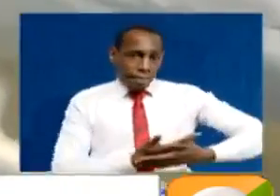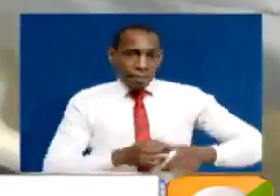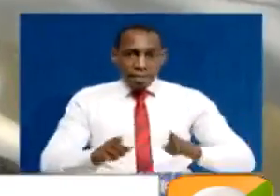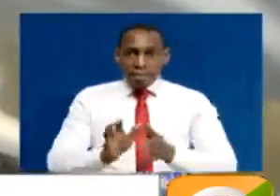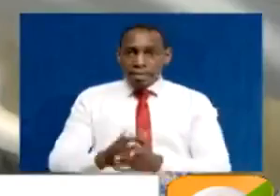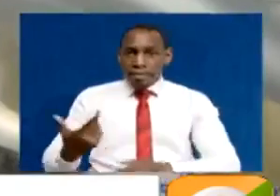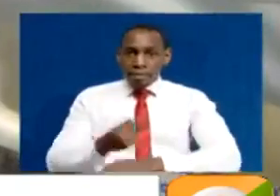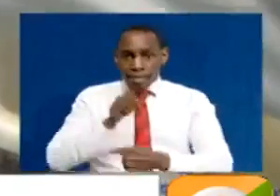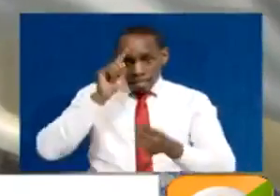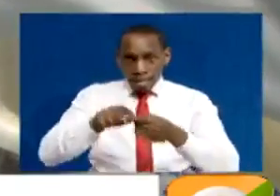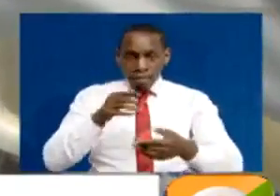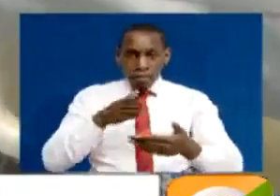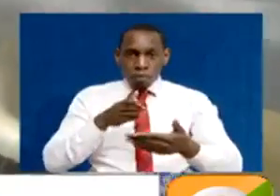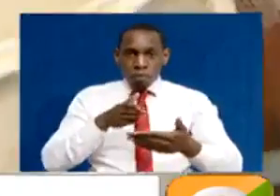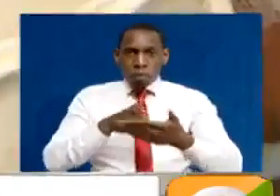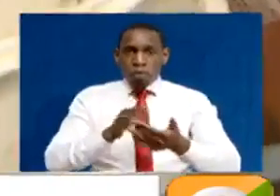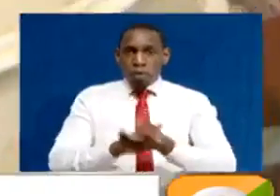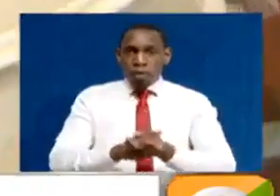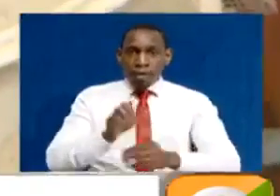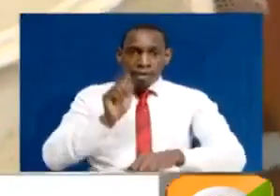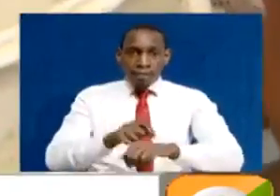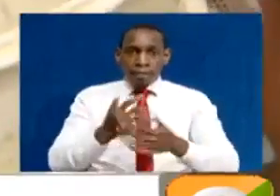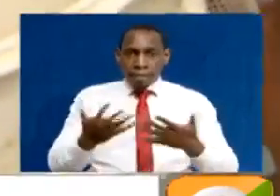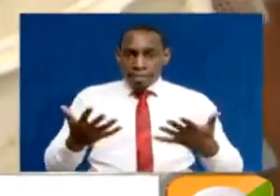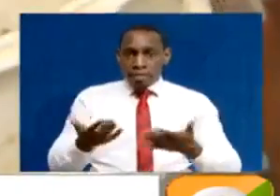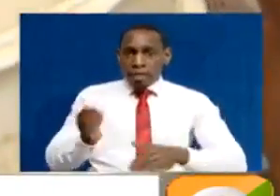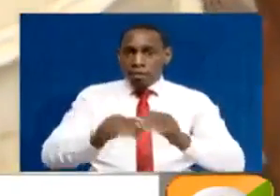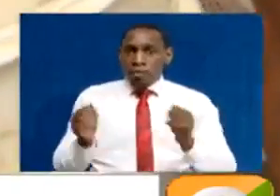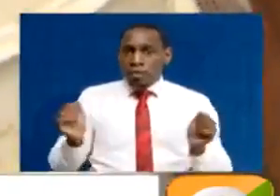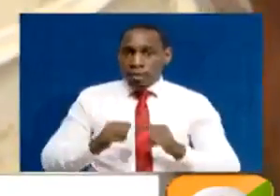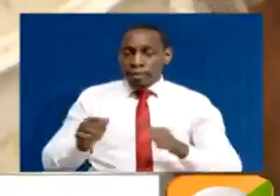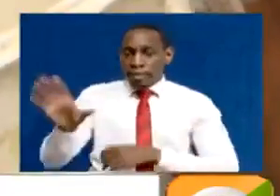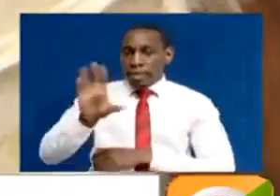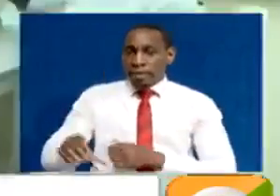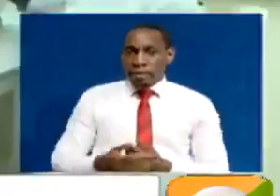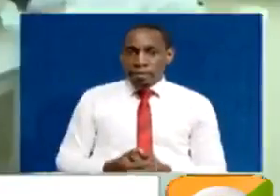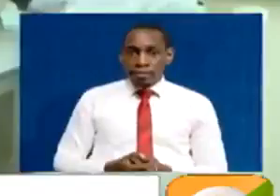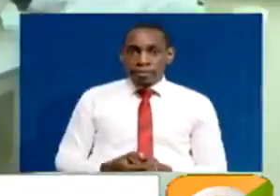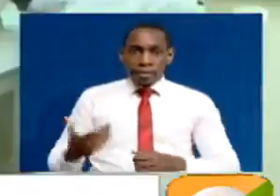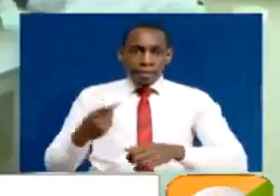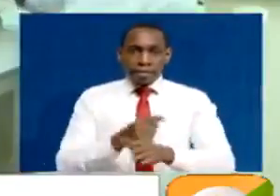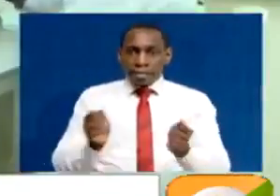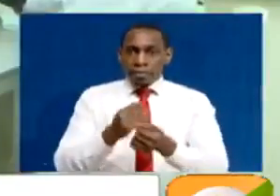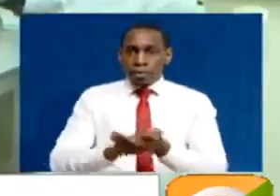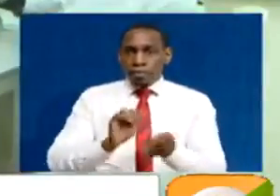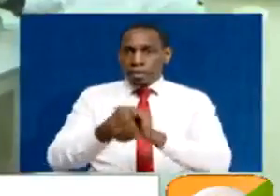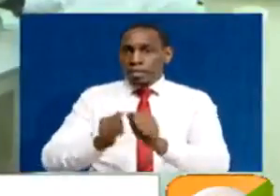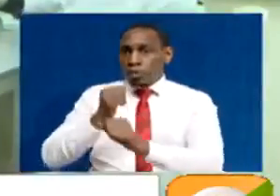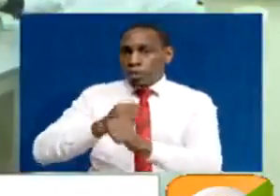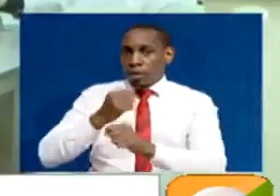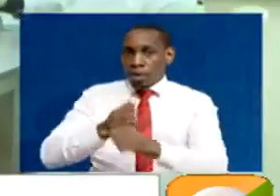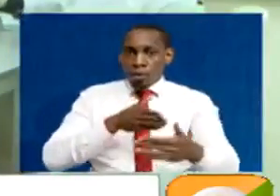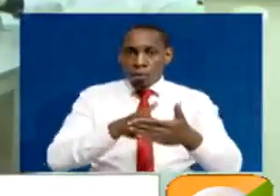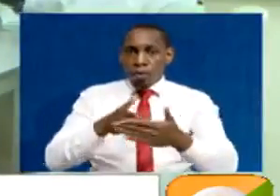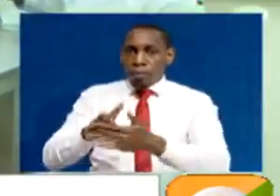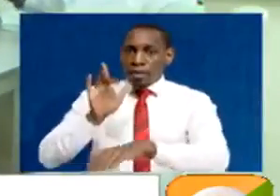Chanjo hiyo imelenga kuzuia nguvu za vimelea vya plasmodium falciparum vinavyochangia malaria Afrika. Chanjo hiyo haiwezi kuchukua nafasi ya juhudi zilizopo